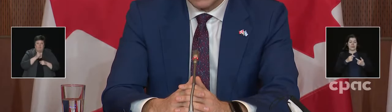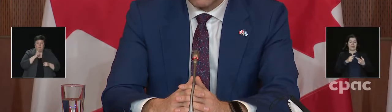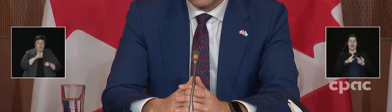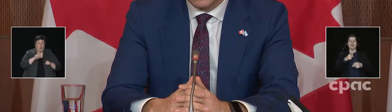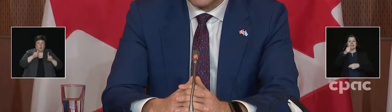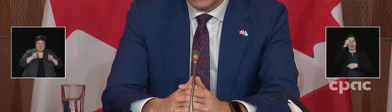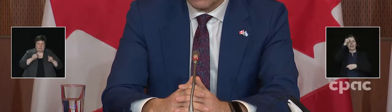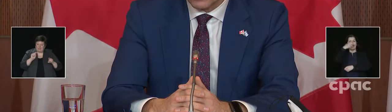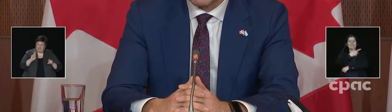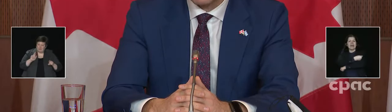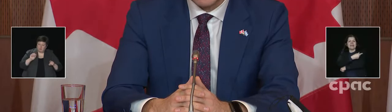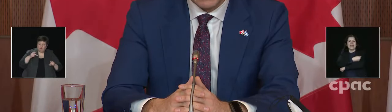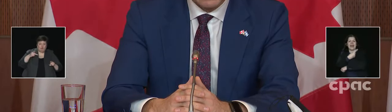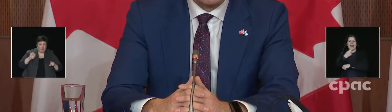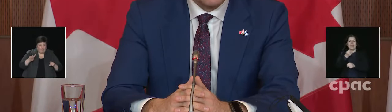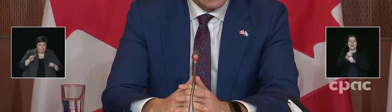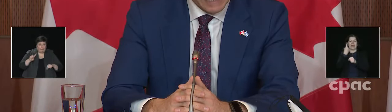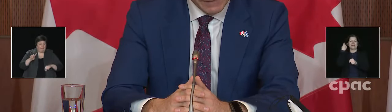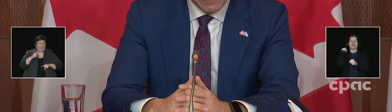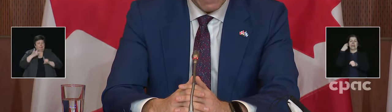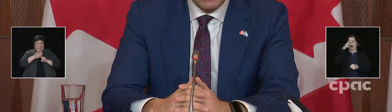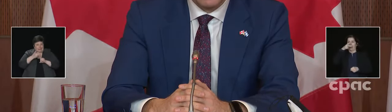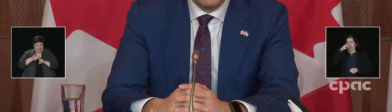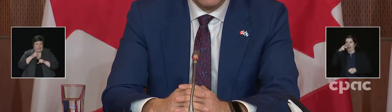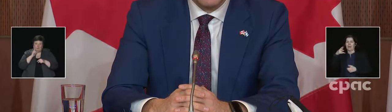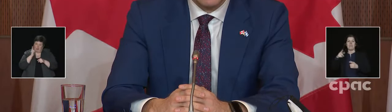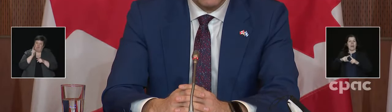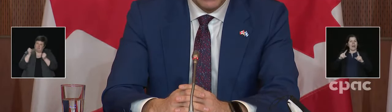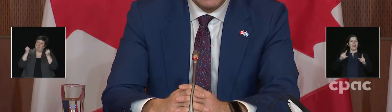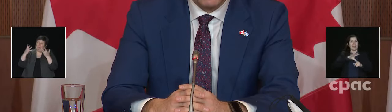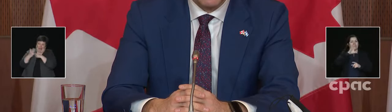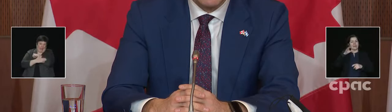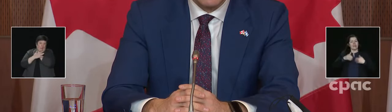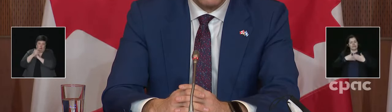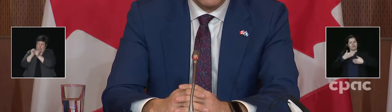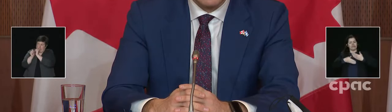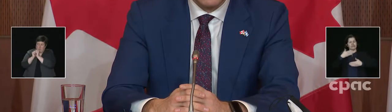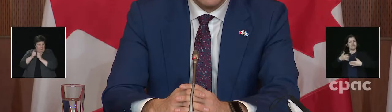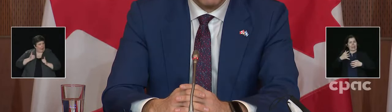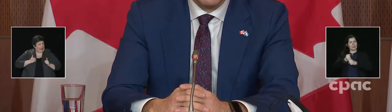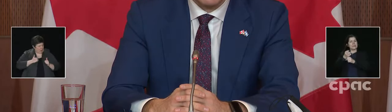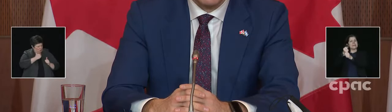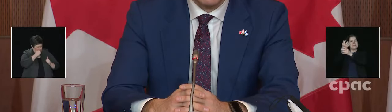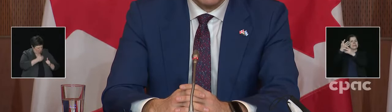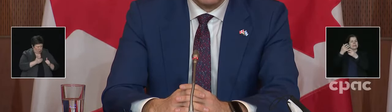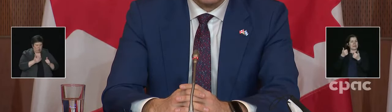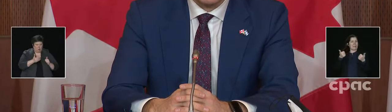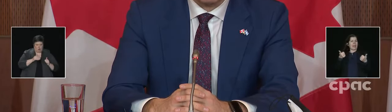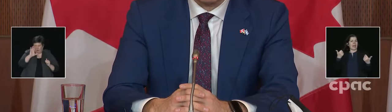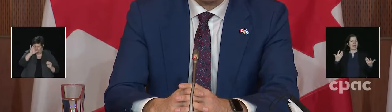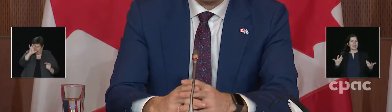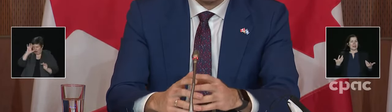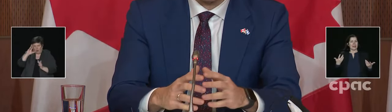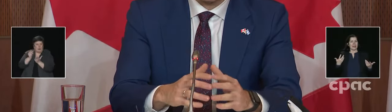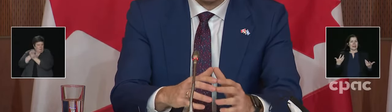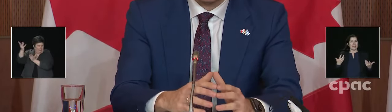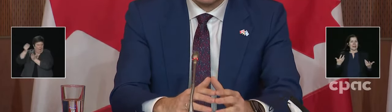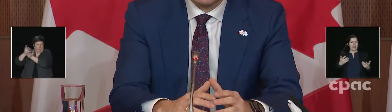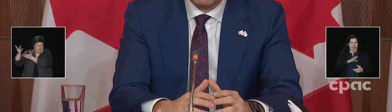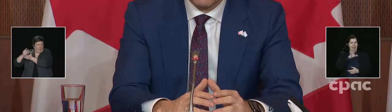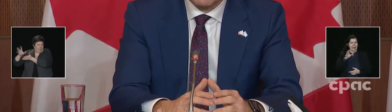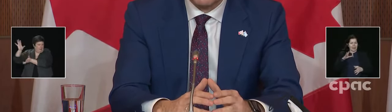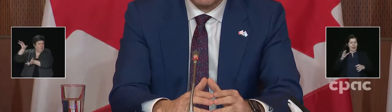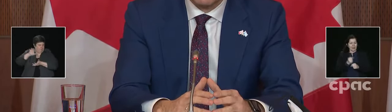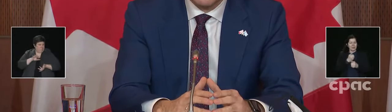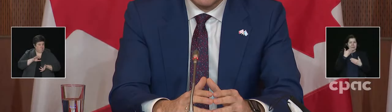maintenant. La concurrence est très forte, mais le Canada s'en sort très bien. Et une des raisons pour laquelle on s'en sort très bien, lorsque vient le moment de combiner